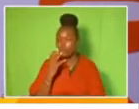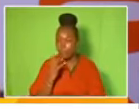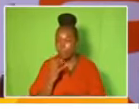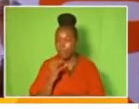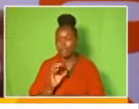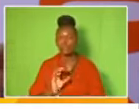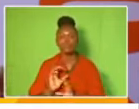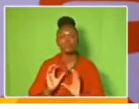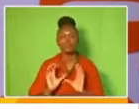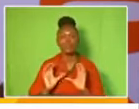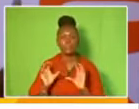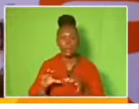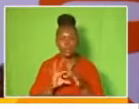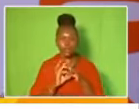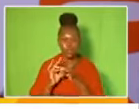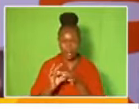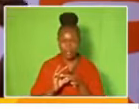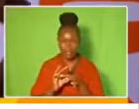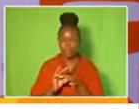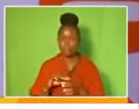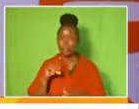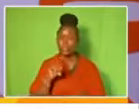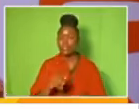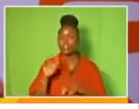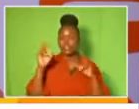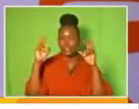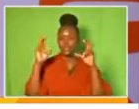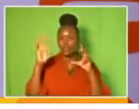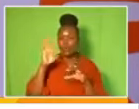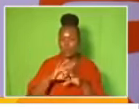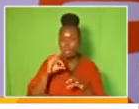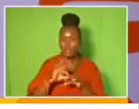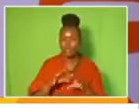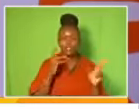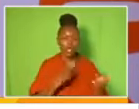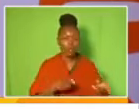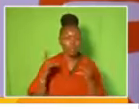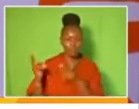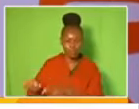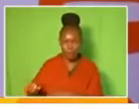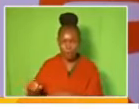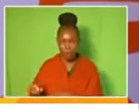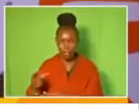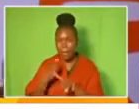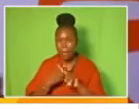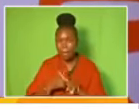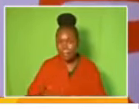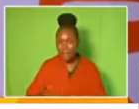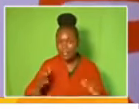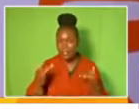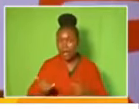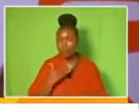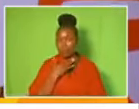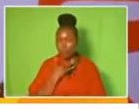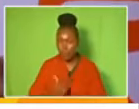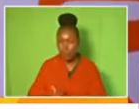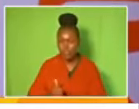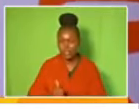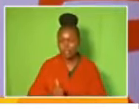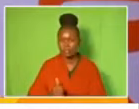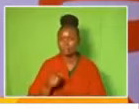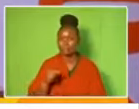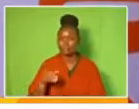Watu hii mambo ya uchaguzi ni kawaida katika kila chama. Lakini uchaguzi ninataka